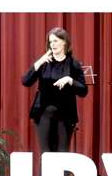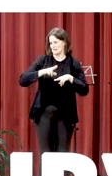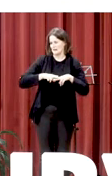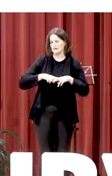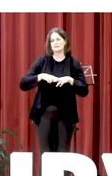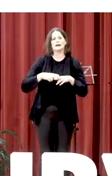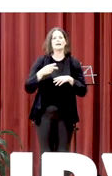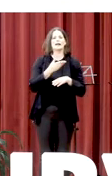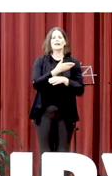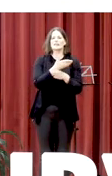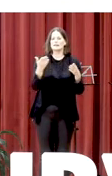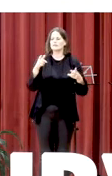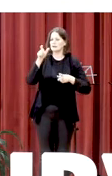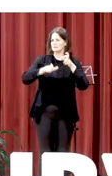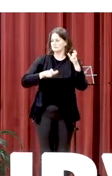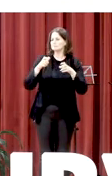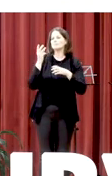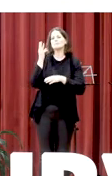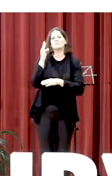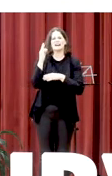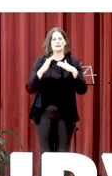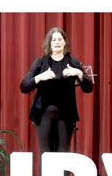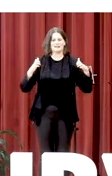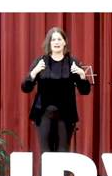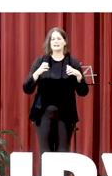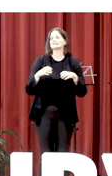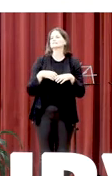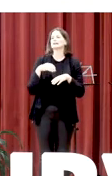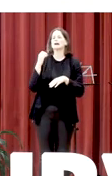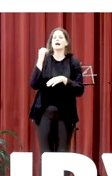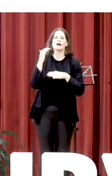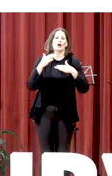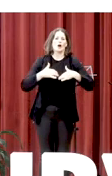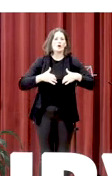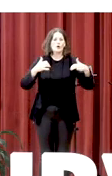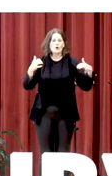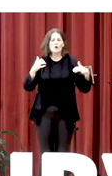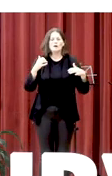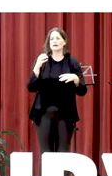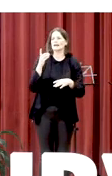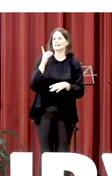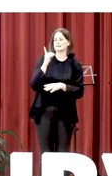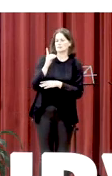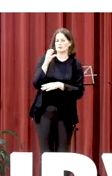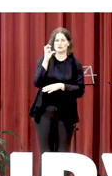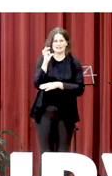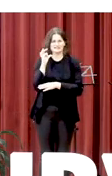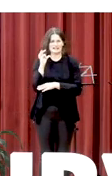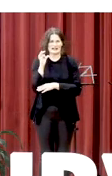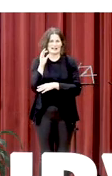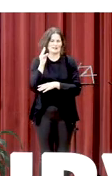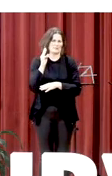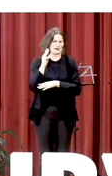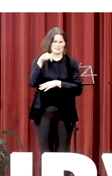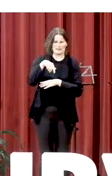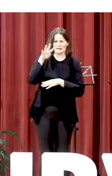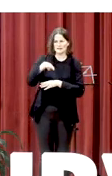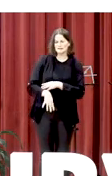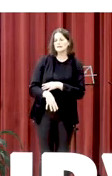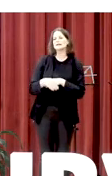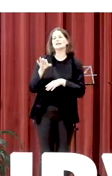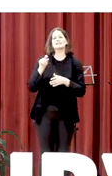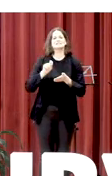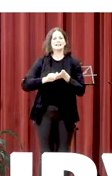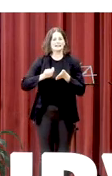parlamentaris i parlamentàries del Congrés, del Senat i del Parlament de Catalunya, secretari general de